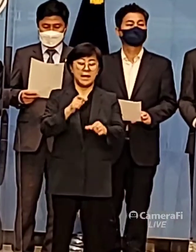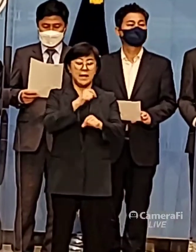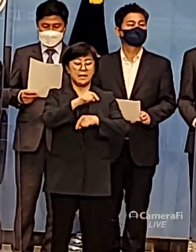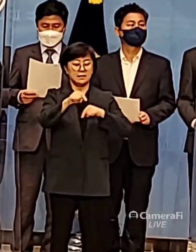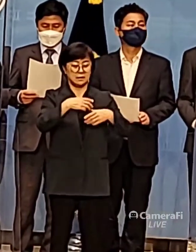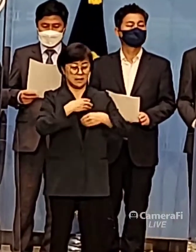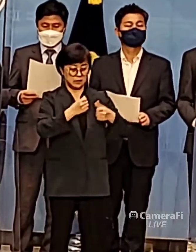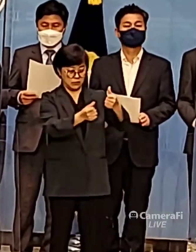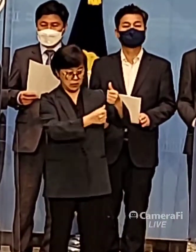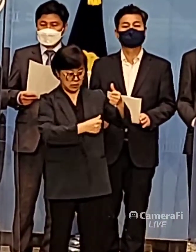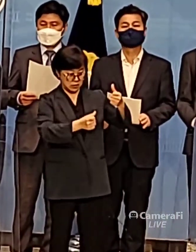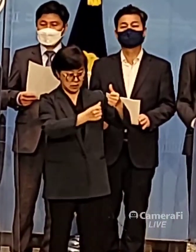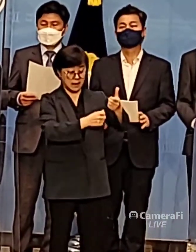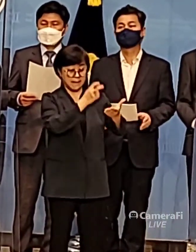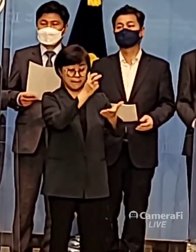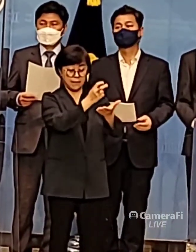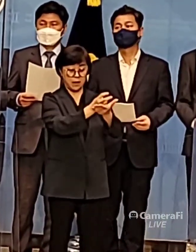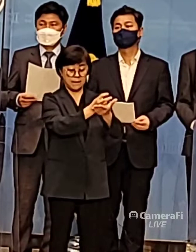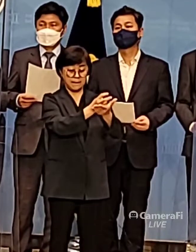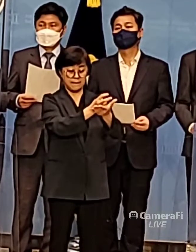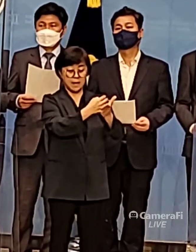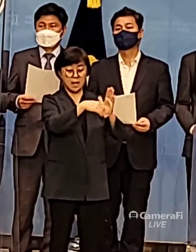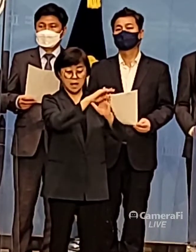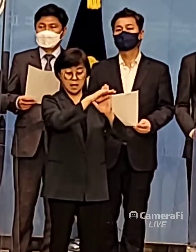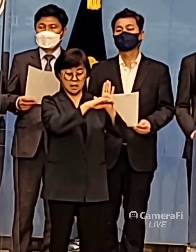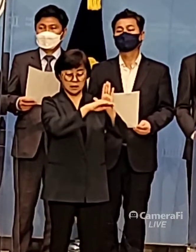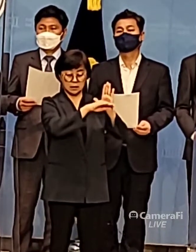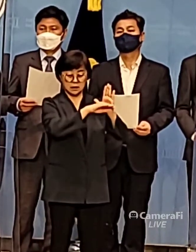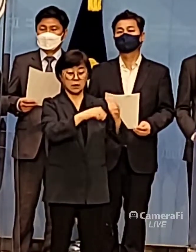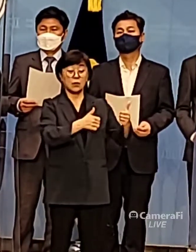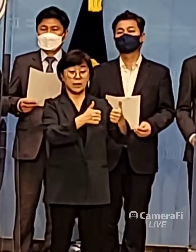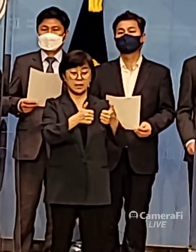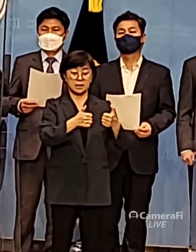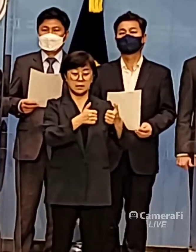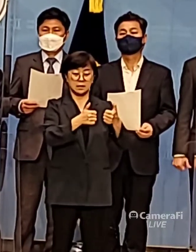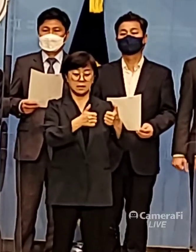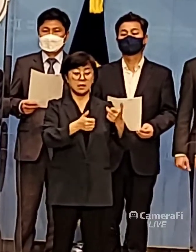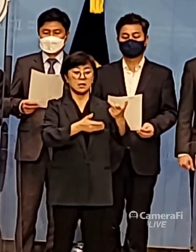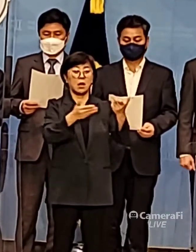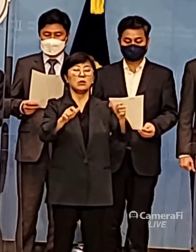행정안전위원회 법안 소위와 전체 회의에서는